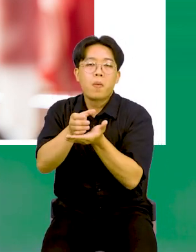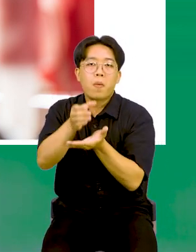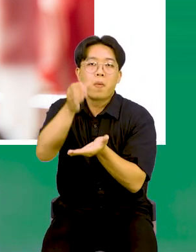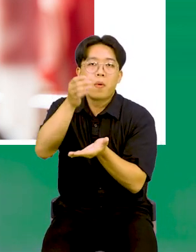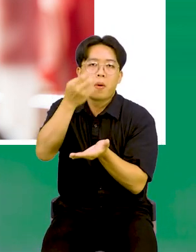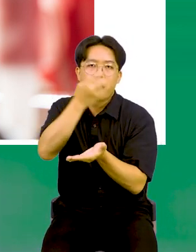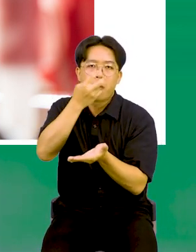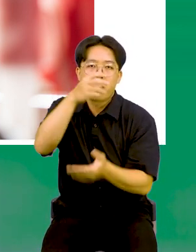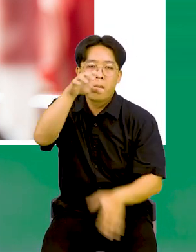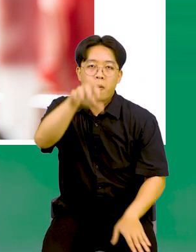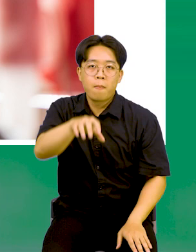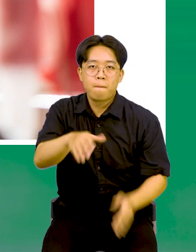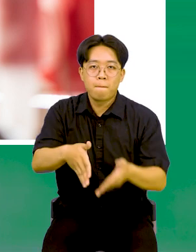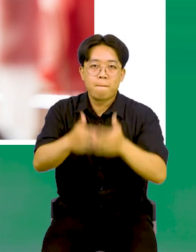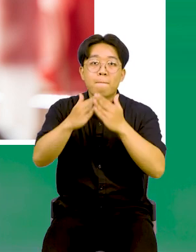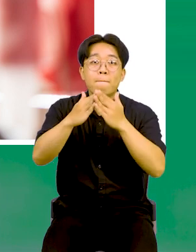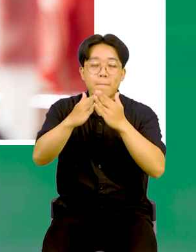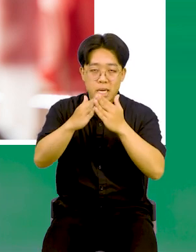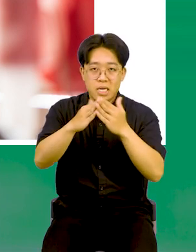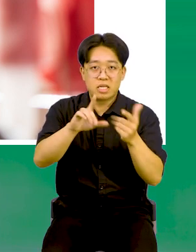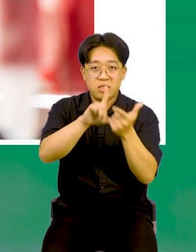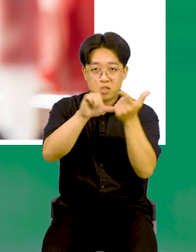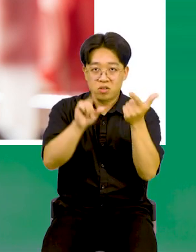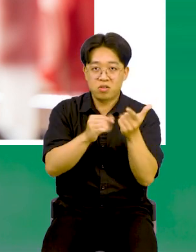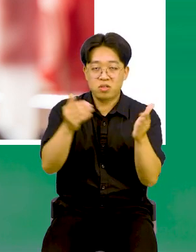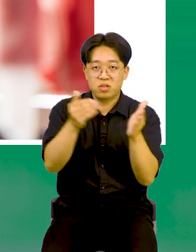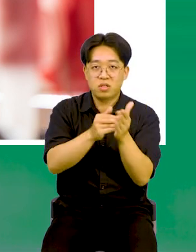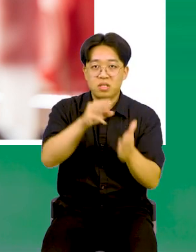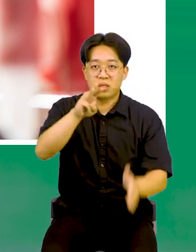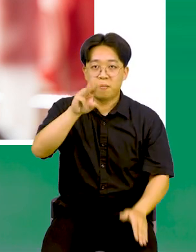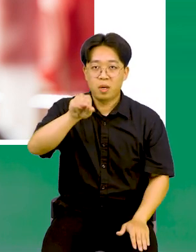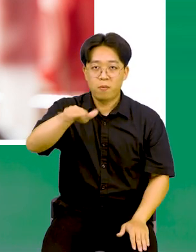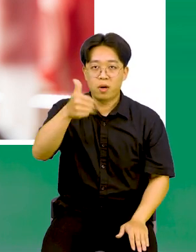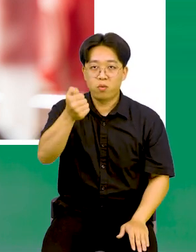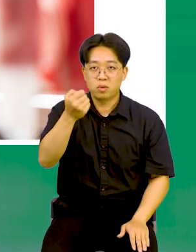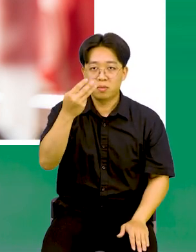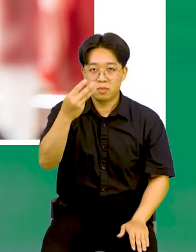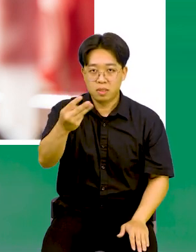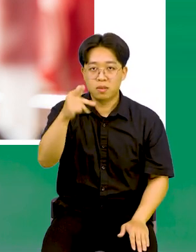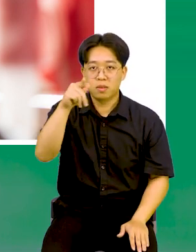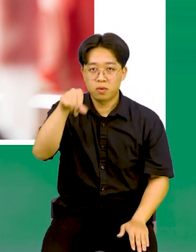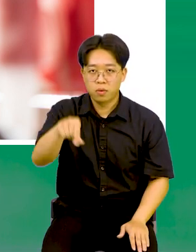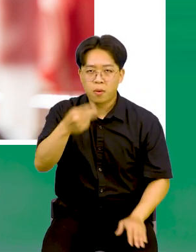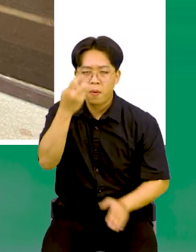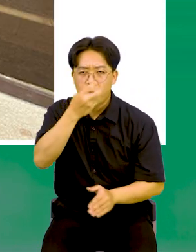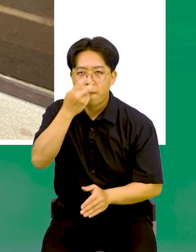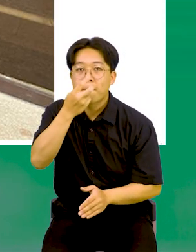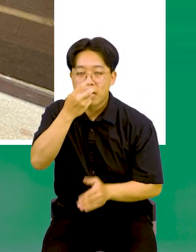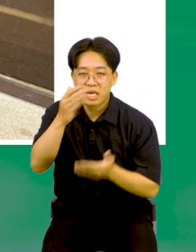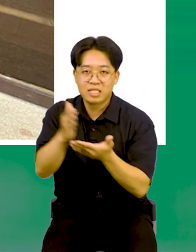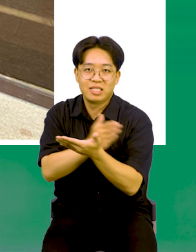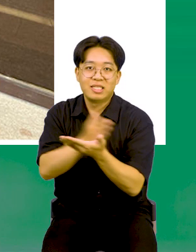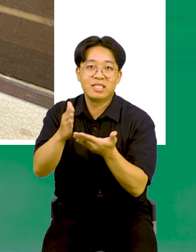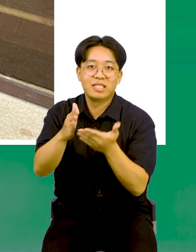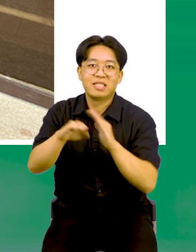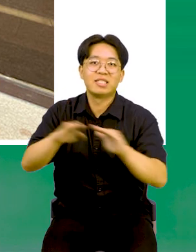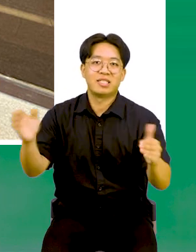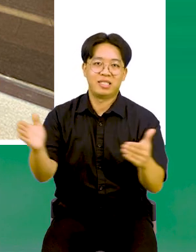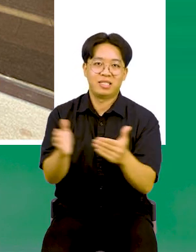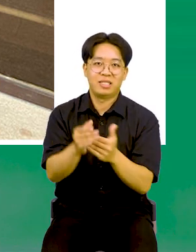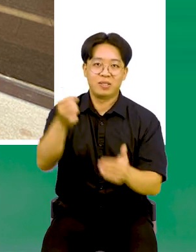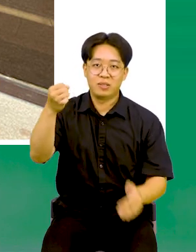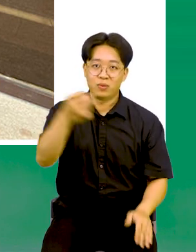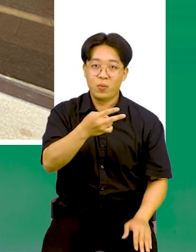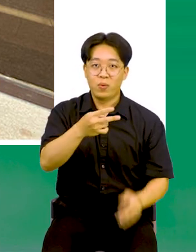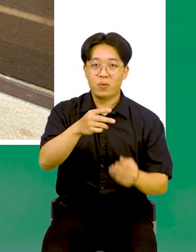선별 라인을 만들어서 6월까지 3만 853kg을 선별 처리했고요. 지난해 7월부터는